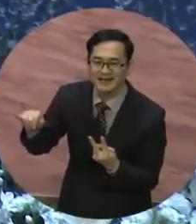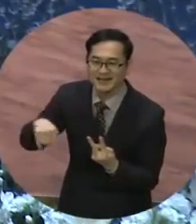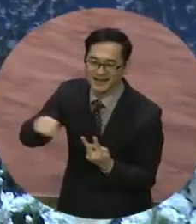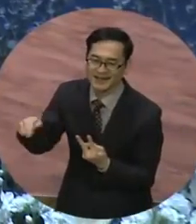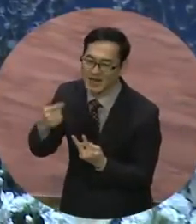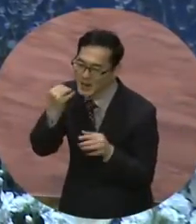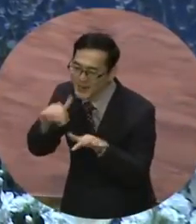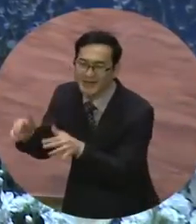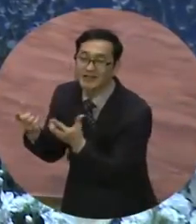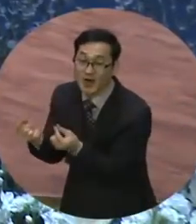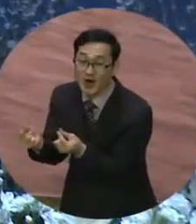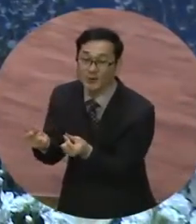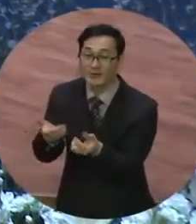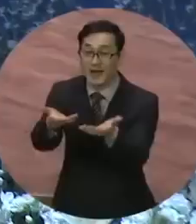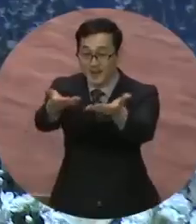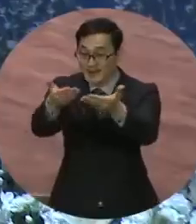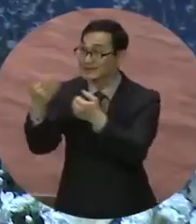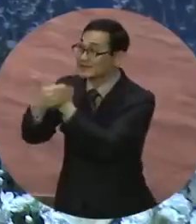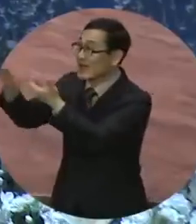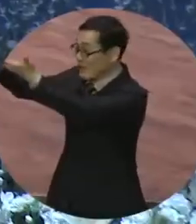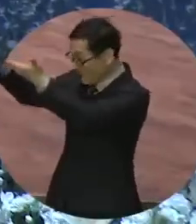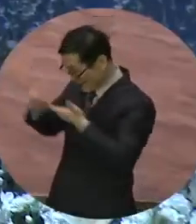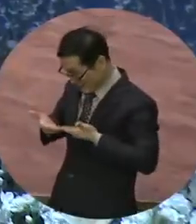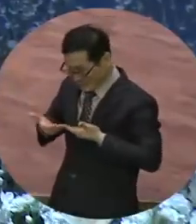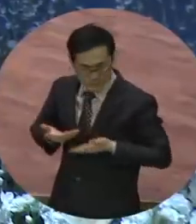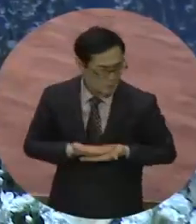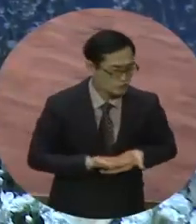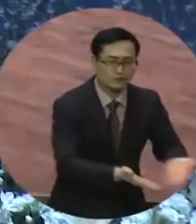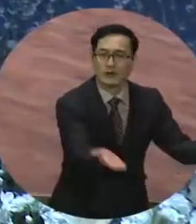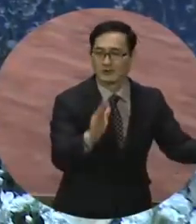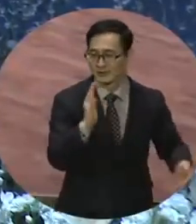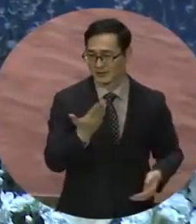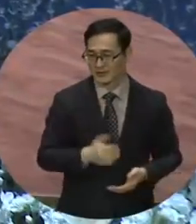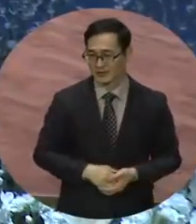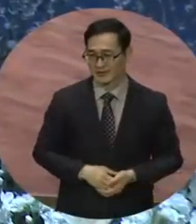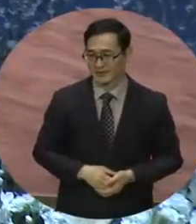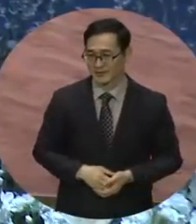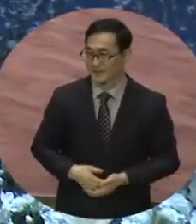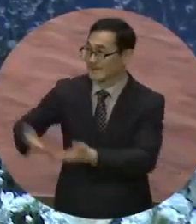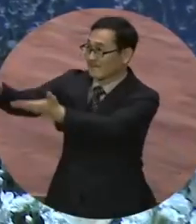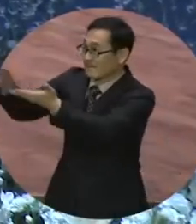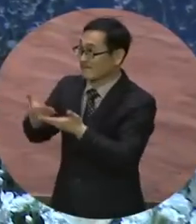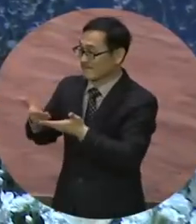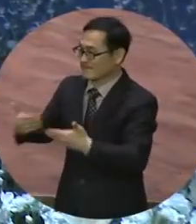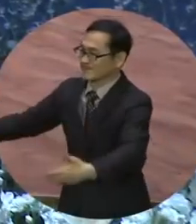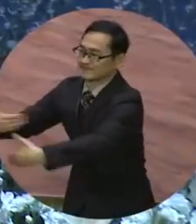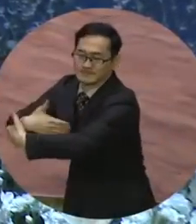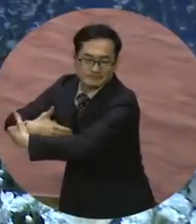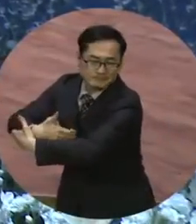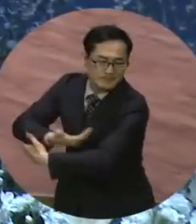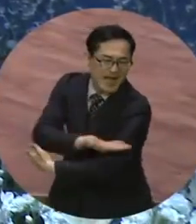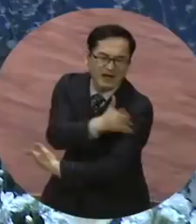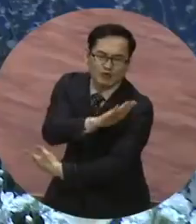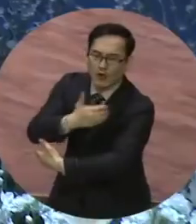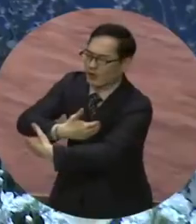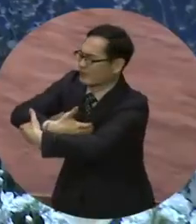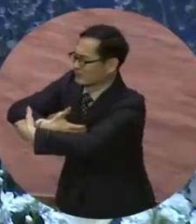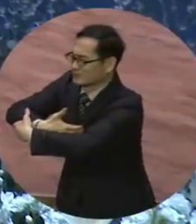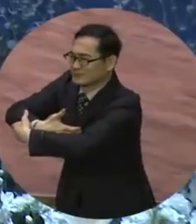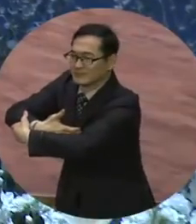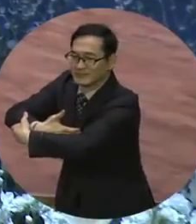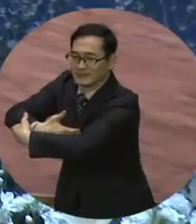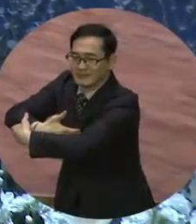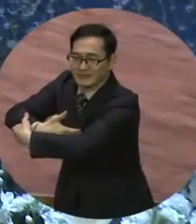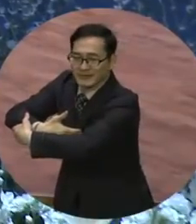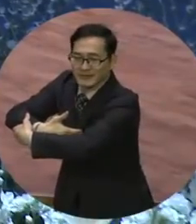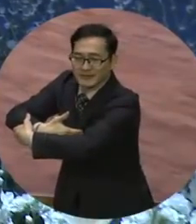나눠주셔야지. 나눠주셔야지. 나가라 끝이야. 내 말하고 있을 거야. 썩어요, 썩어. 절대 성장하지